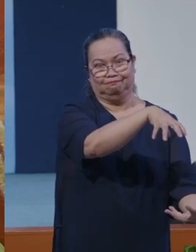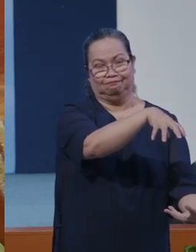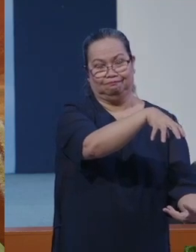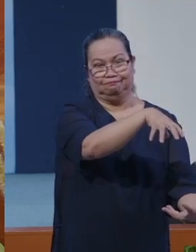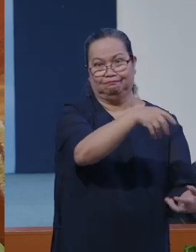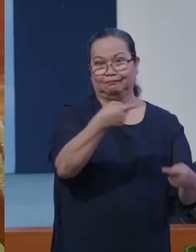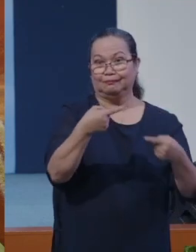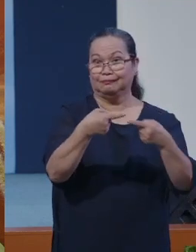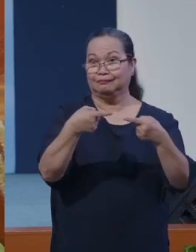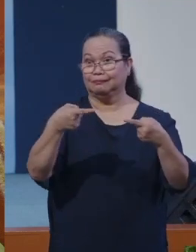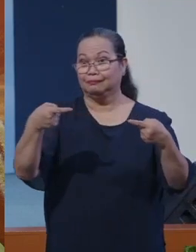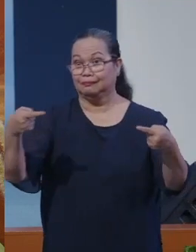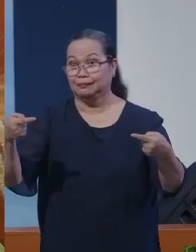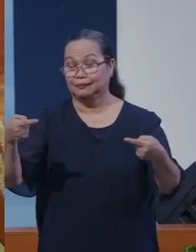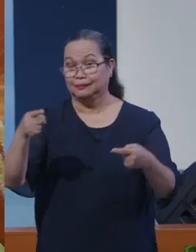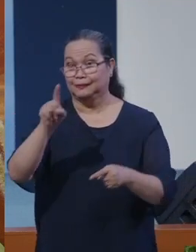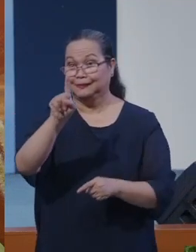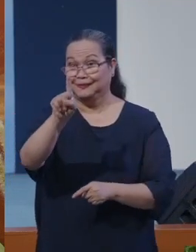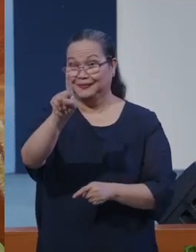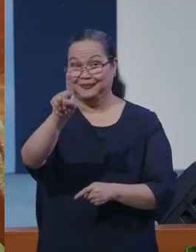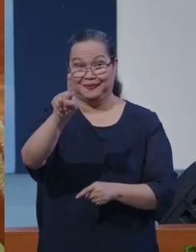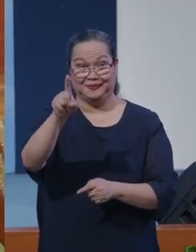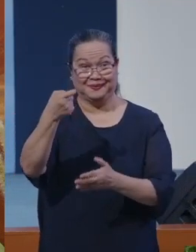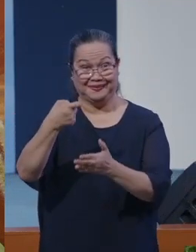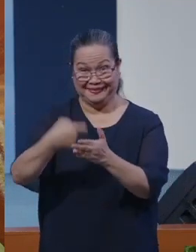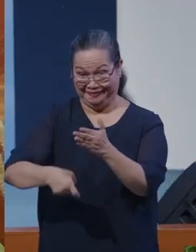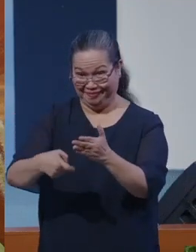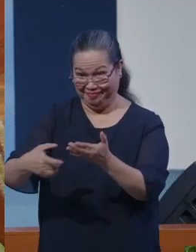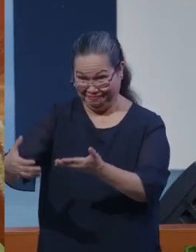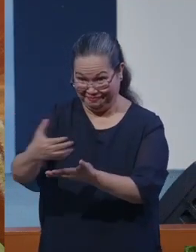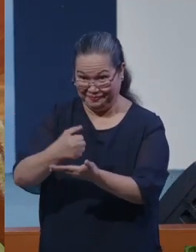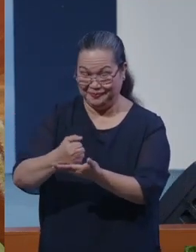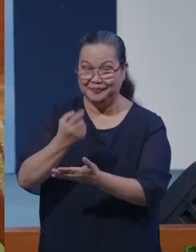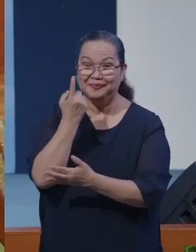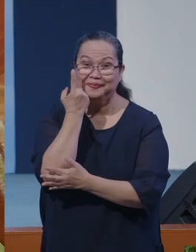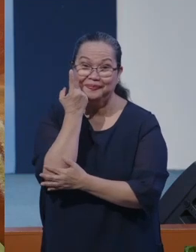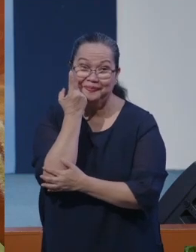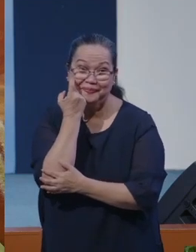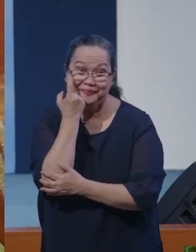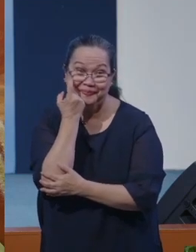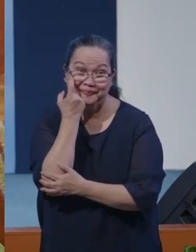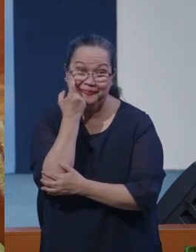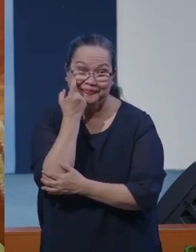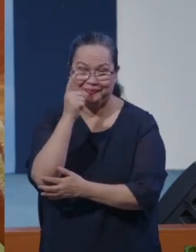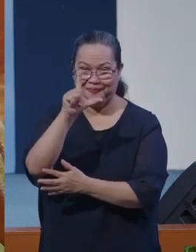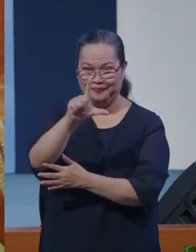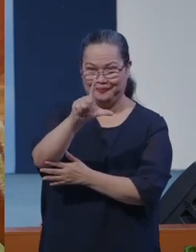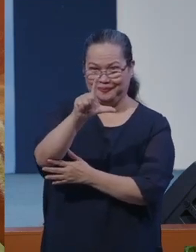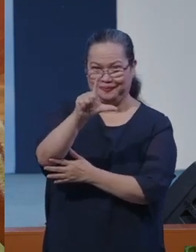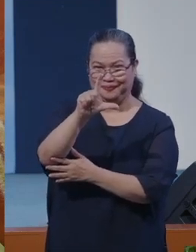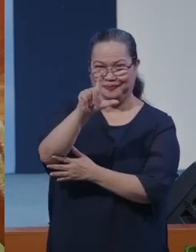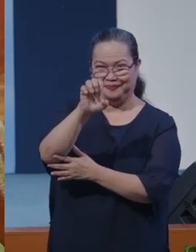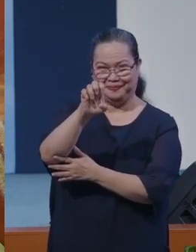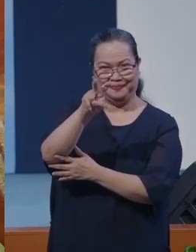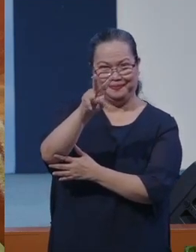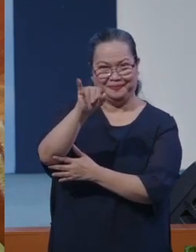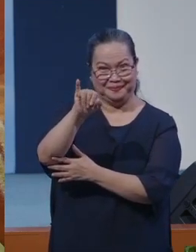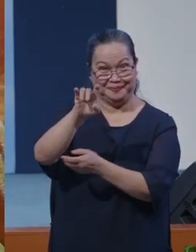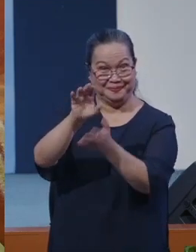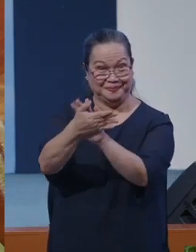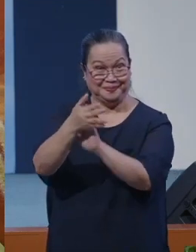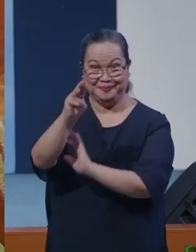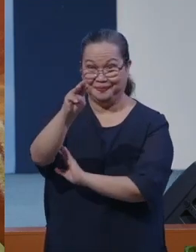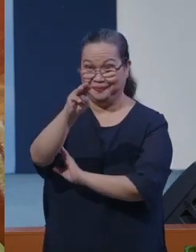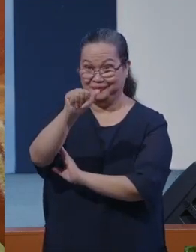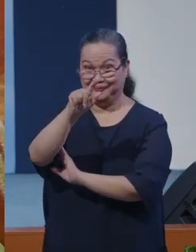Contrast niyo doon ang isang chief tax collector. Di ba napag-aralan na natin si Levi, si Matthew, yung sumulat ng gospel